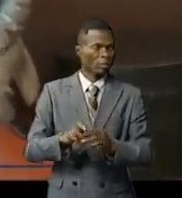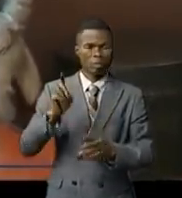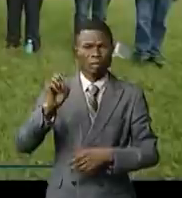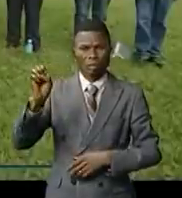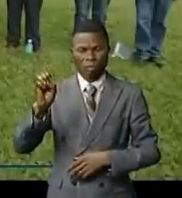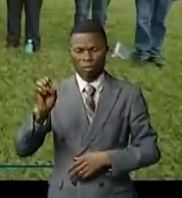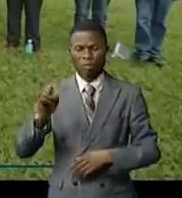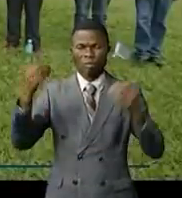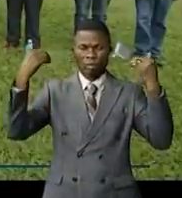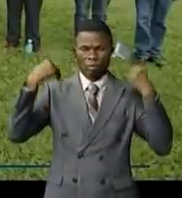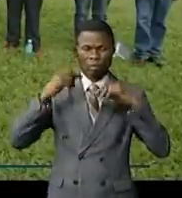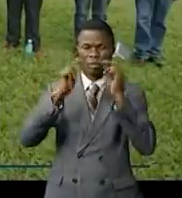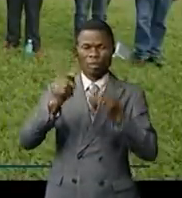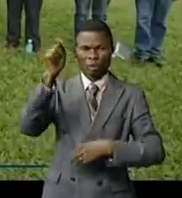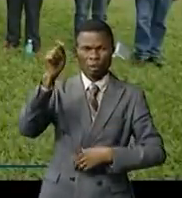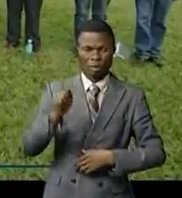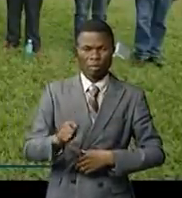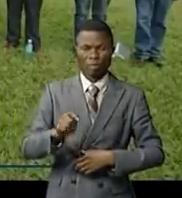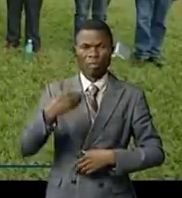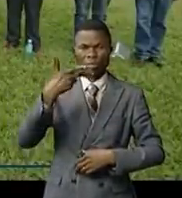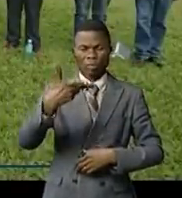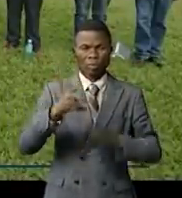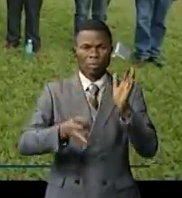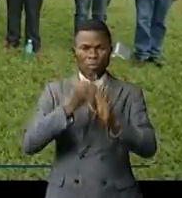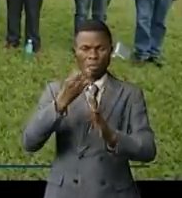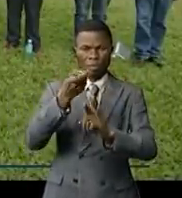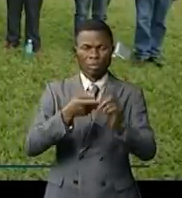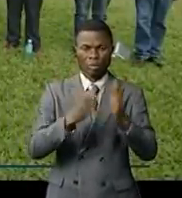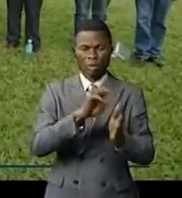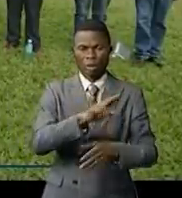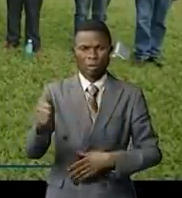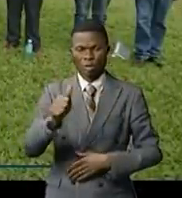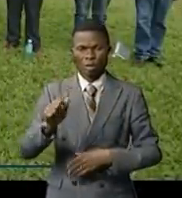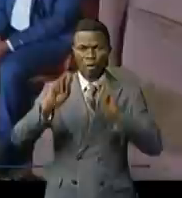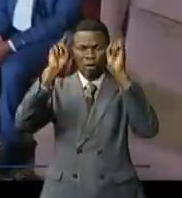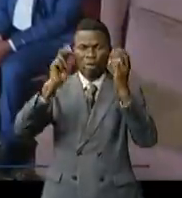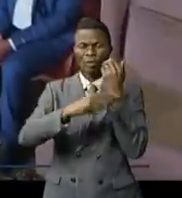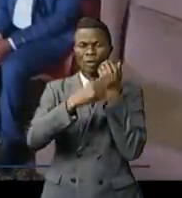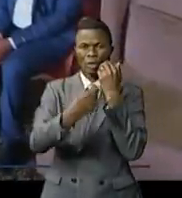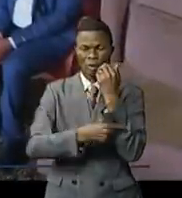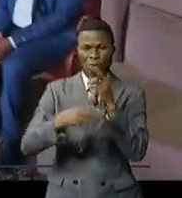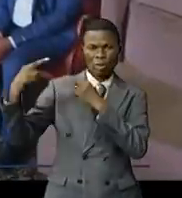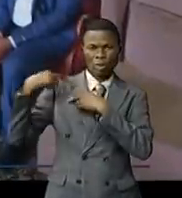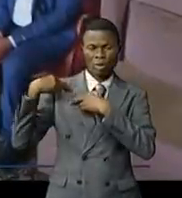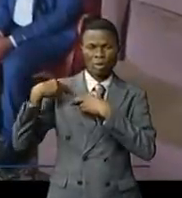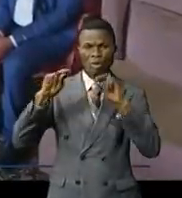et les leaders des groupes armés ce mercredi 13 octobre 2021 à Goma. Les responsables des groupes armés affirment leur engagement